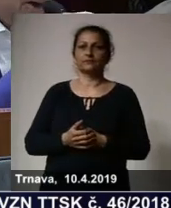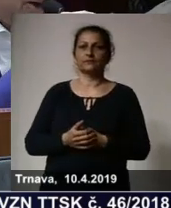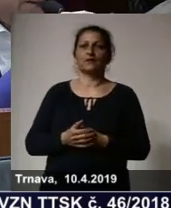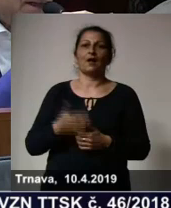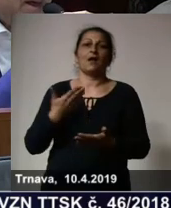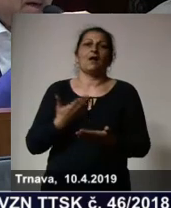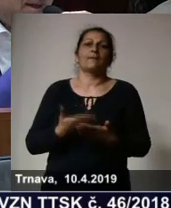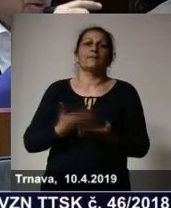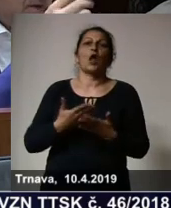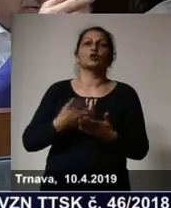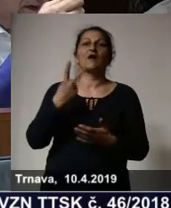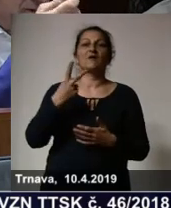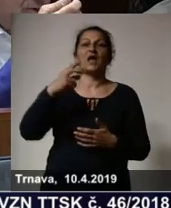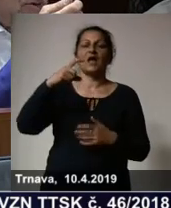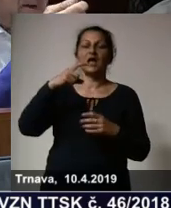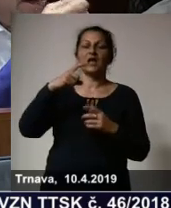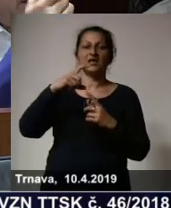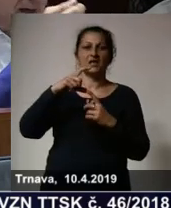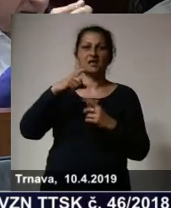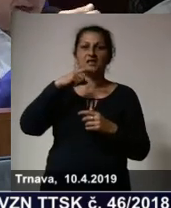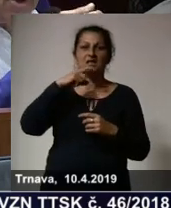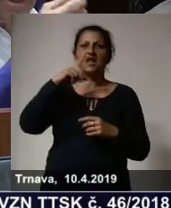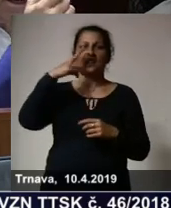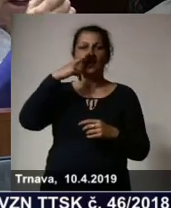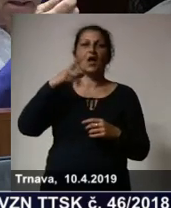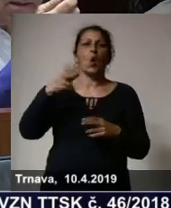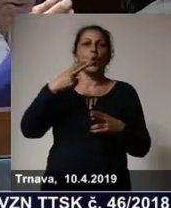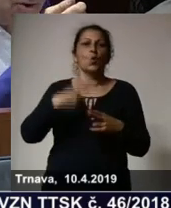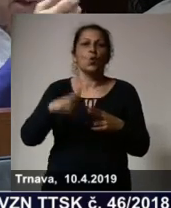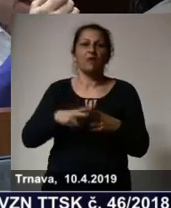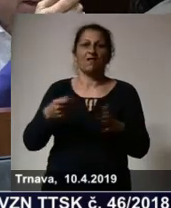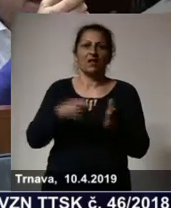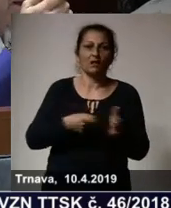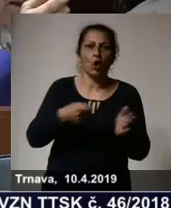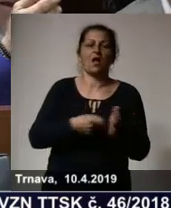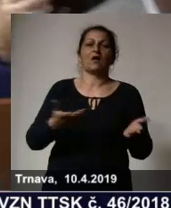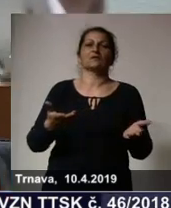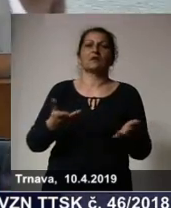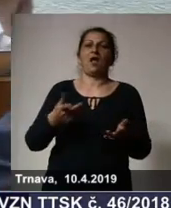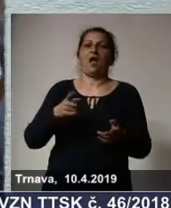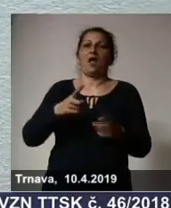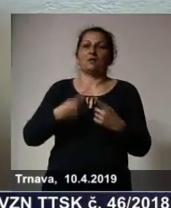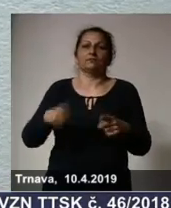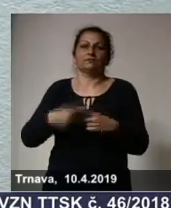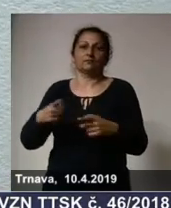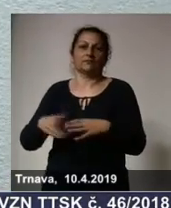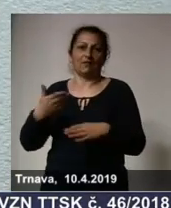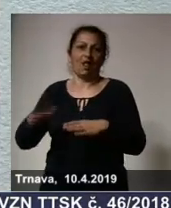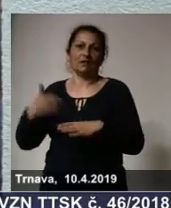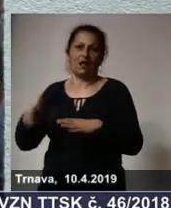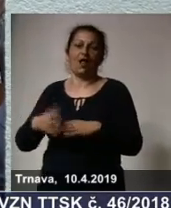Pretože niektoré VZN-ka vlastne upravujú aj čo sú oprávnené náklady, aj aké náklady sa môžu žiadať a tak ďalej, čiže toto VZN-ko by tu malo